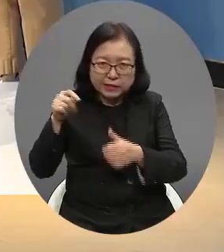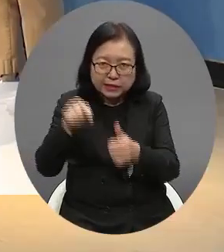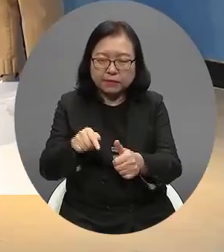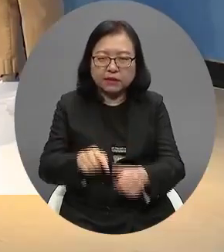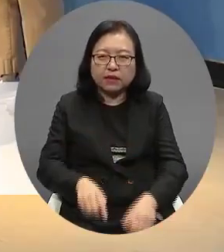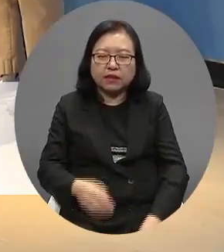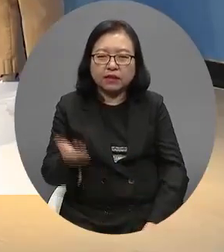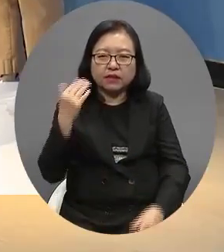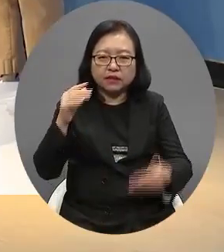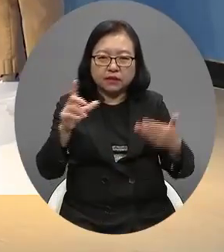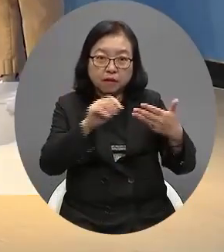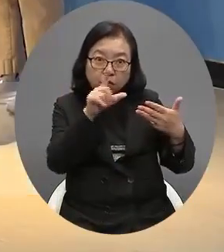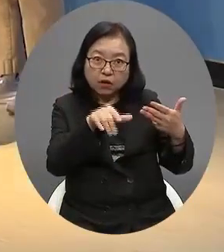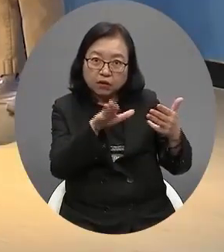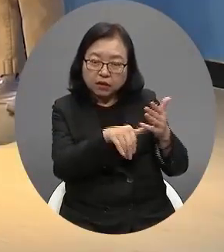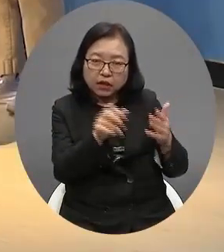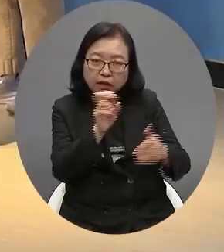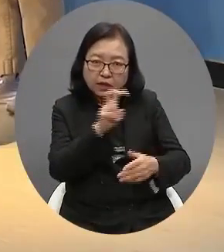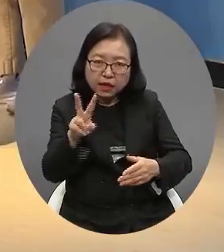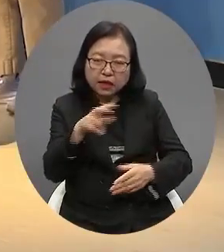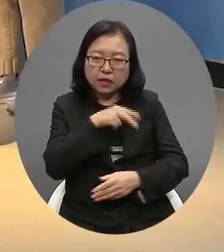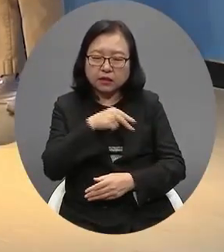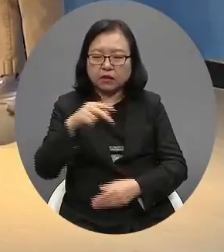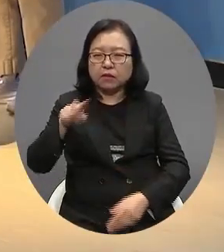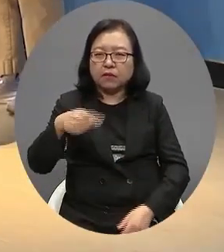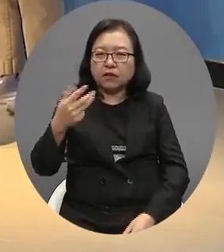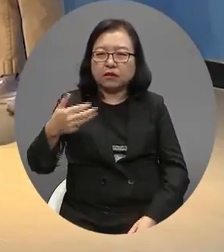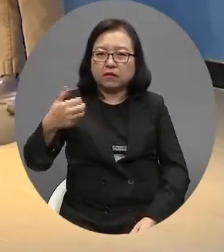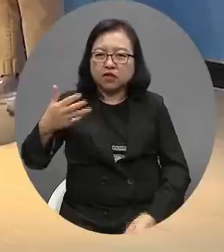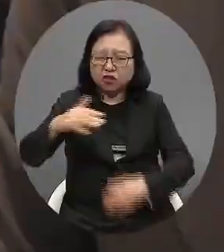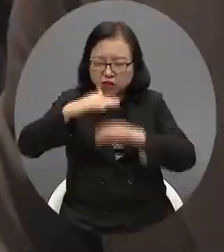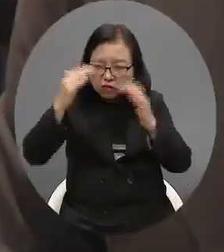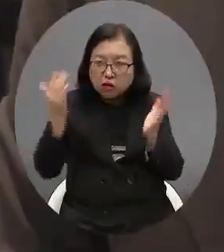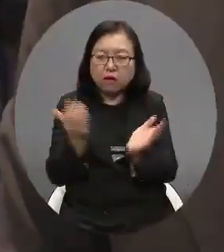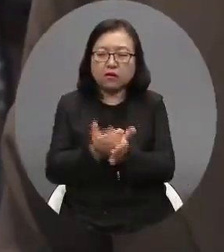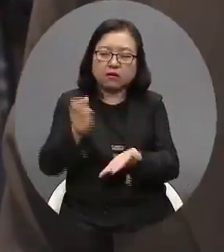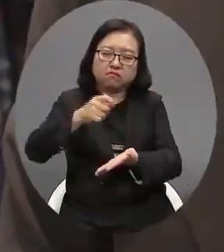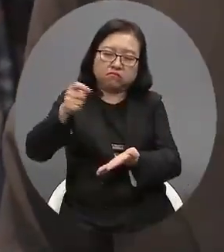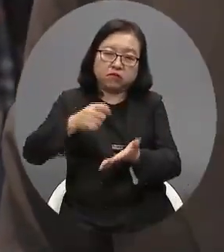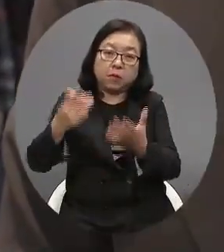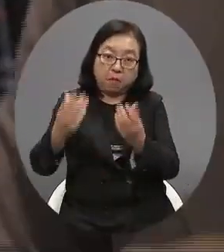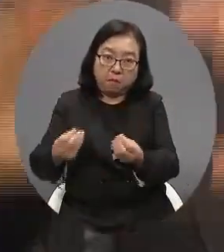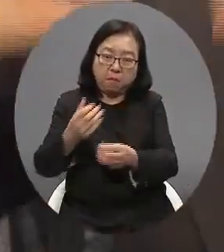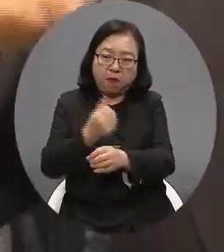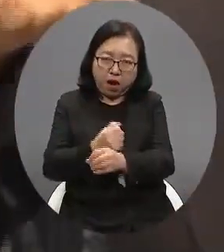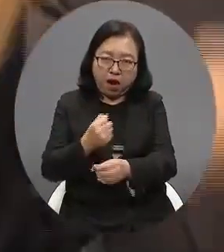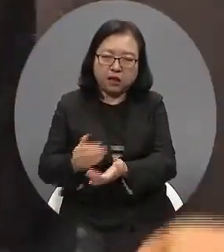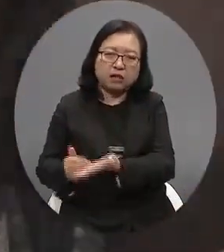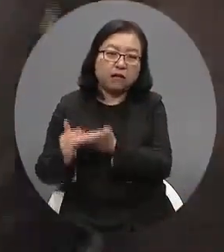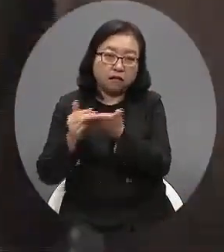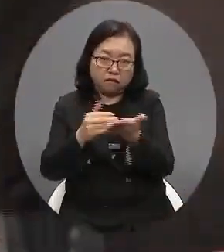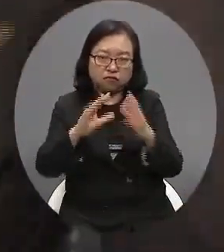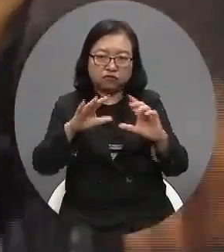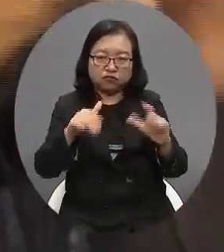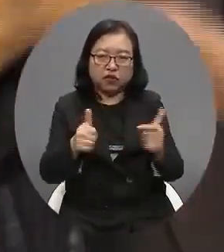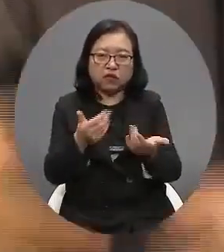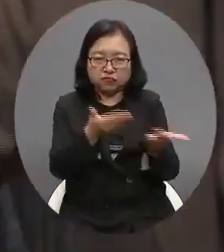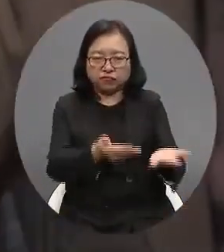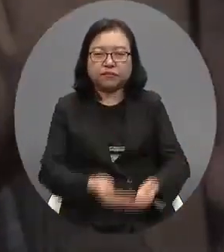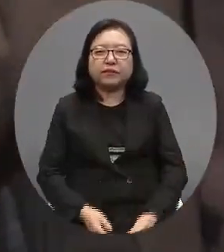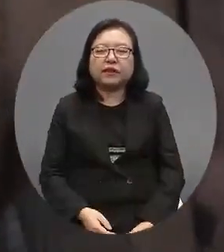지난 8월에는 야당 의원 188명 전원이 서명한 국정조사 요구서가 국회에 제출됐습니다.